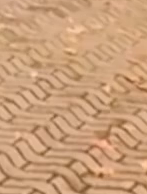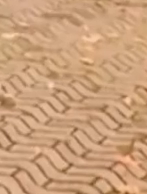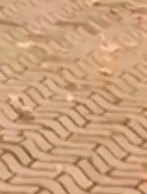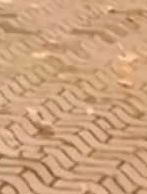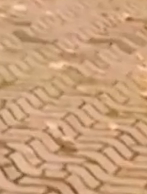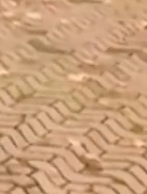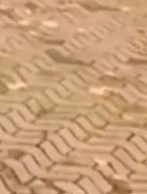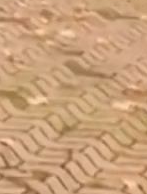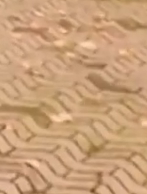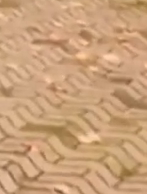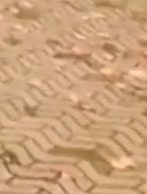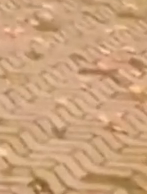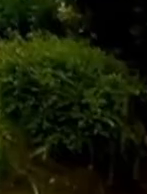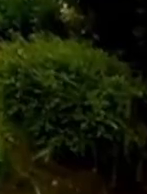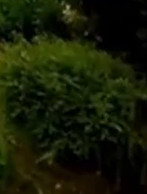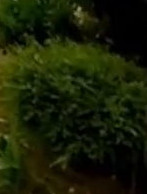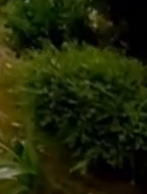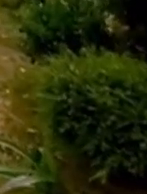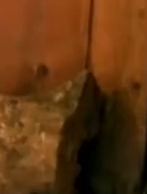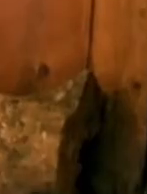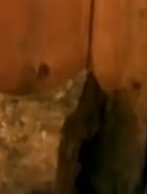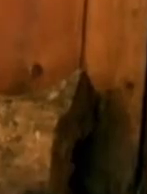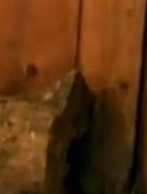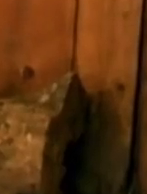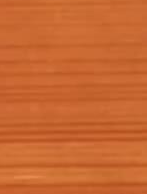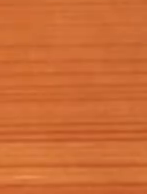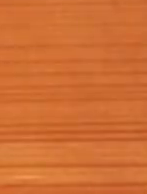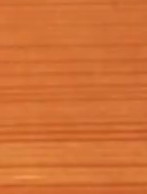ეგზოტიკური ინგრედიენტები და დიდებული მასპინძლები დღეს სამეგრელოშია.